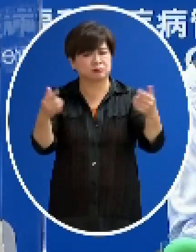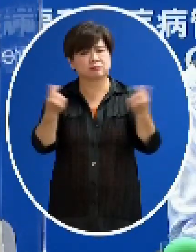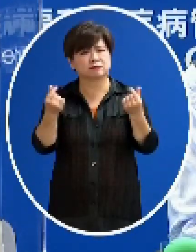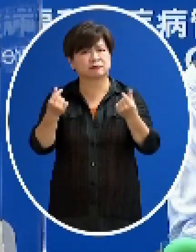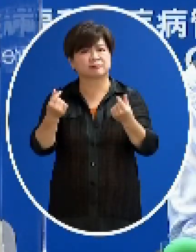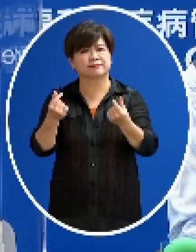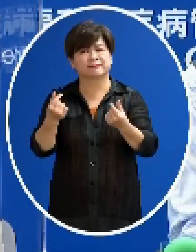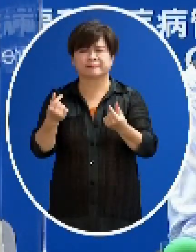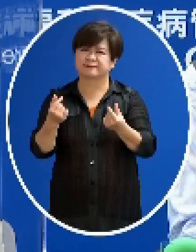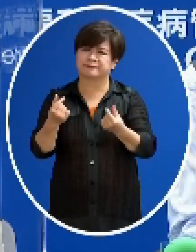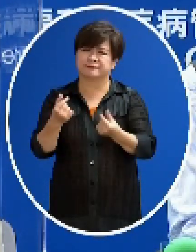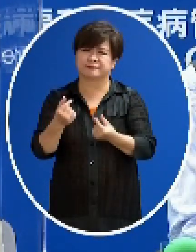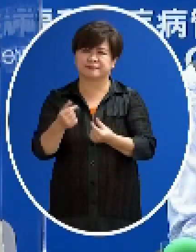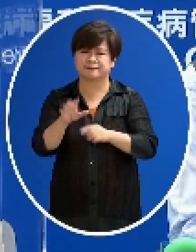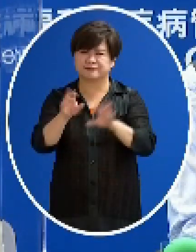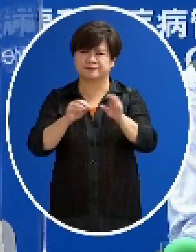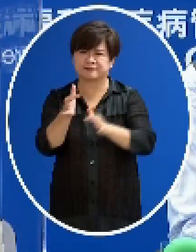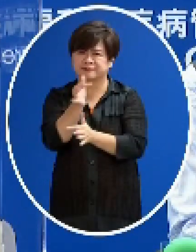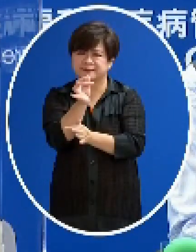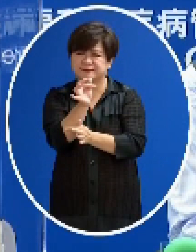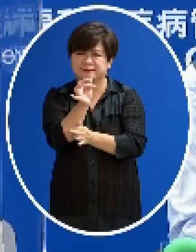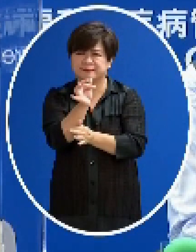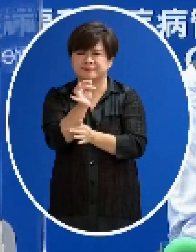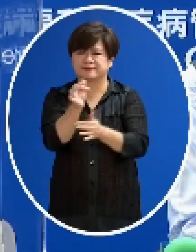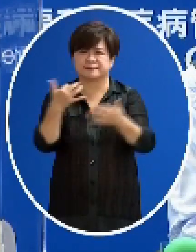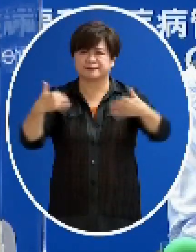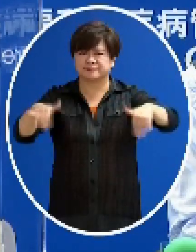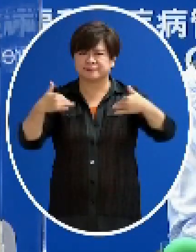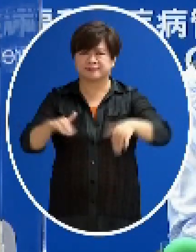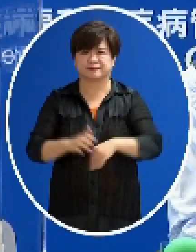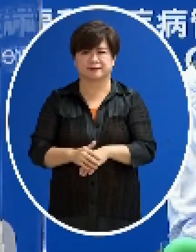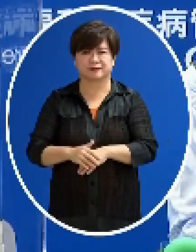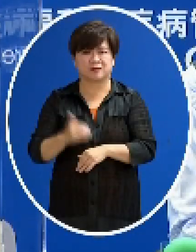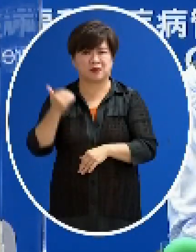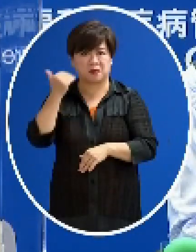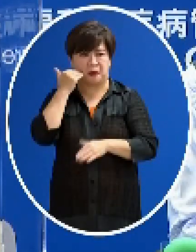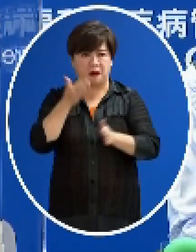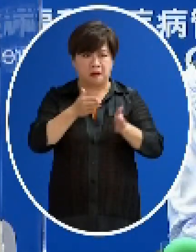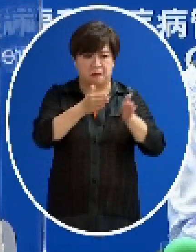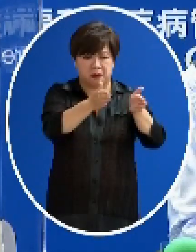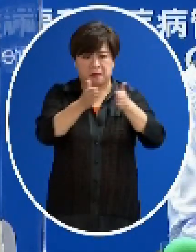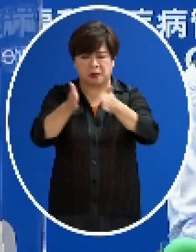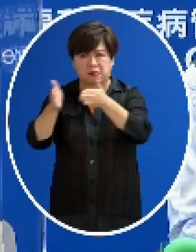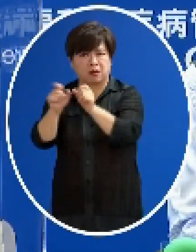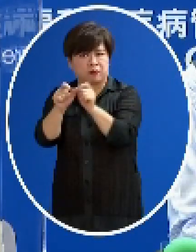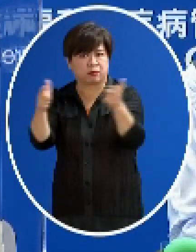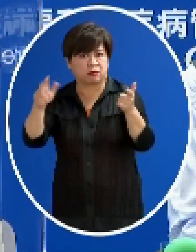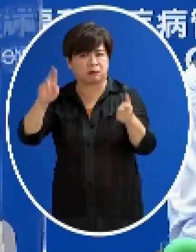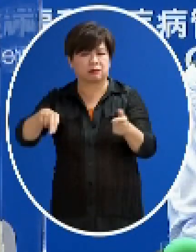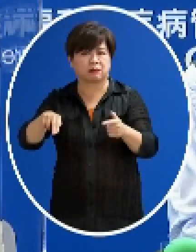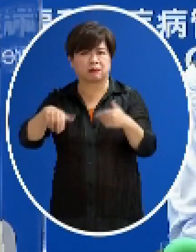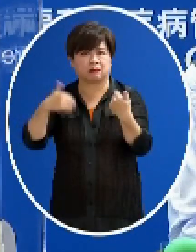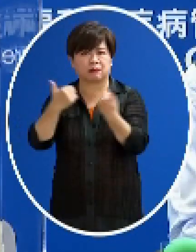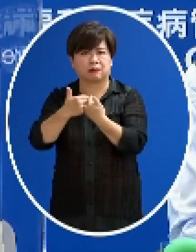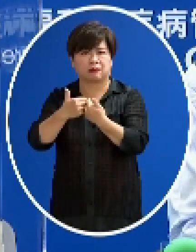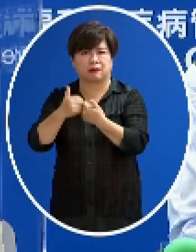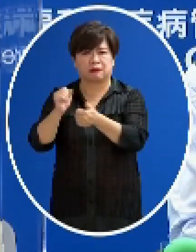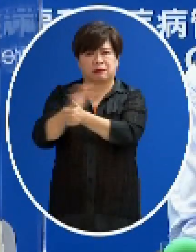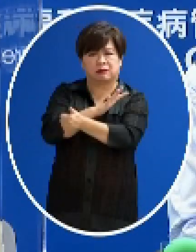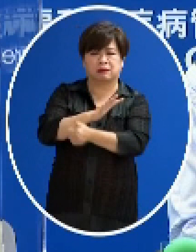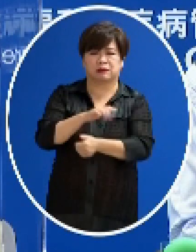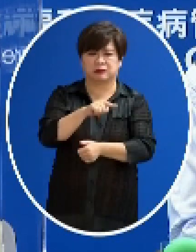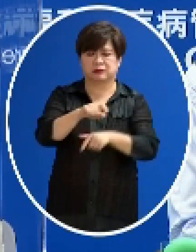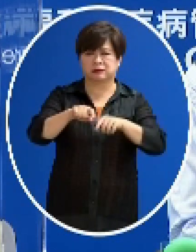对也没有那么的完备，好，所以这里面如果太多的管道，其实还是会妨害到我们原来这个采购专案的